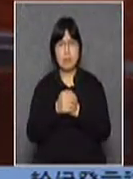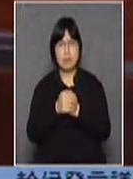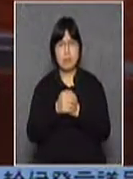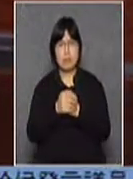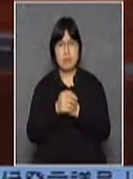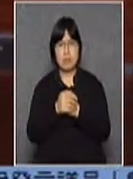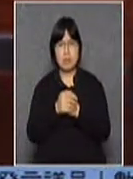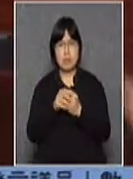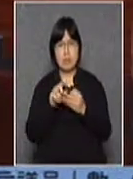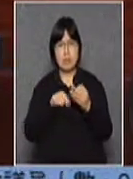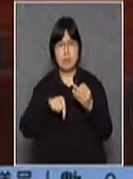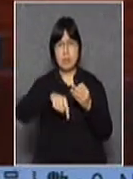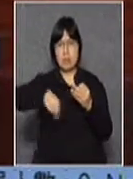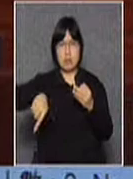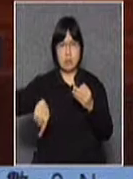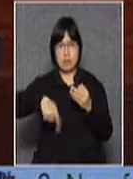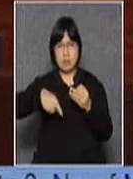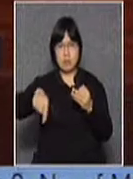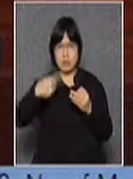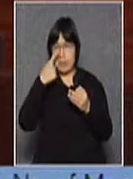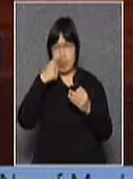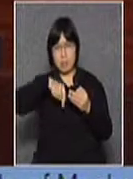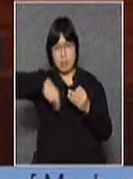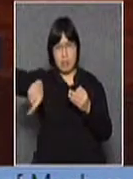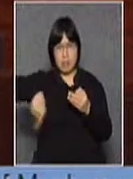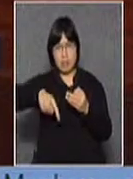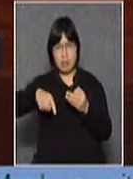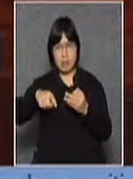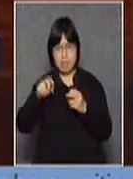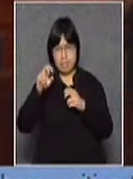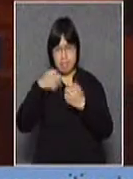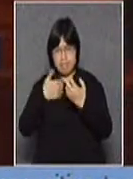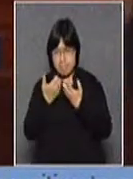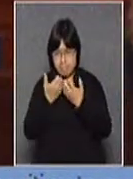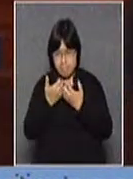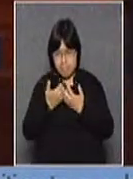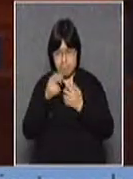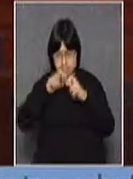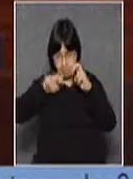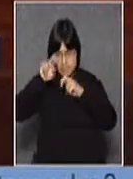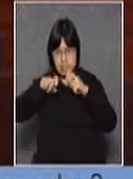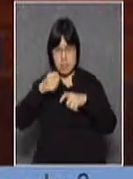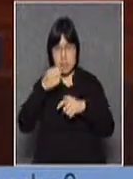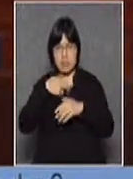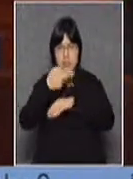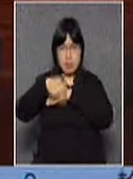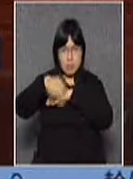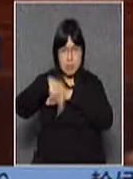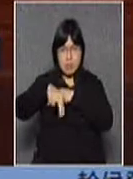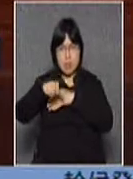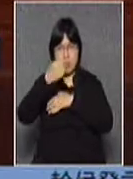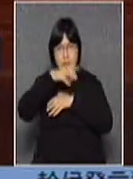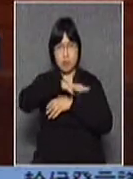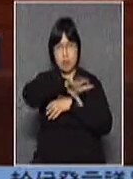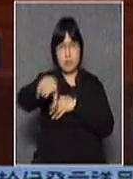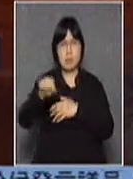個 territorial wide strategic 一個嘅 study， 先做咗全港策略性，全香港係點